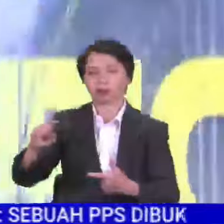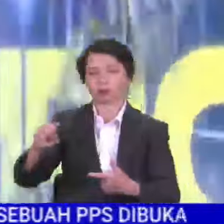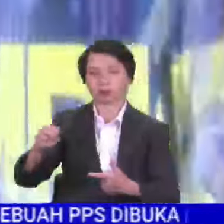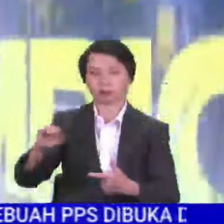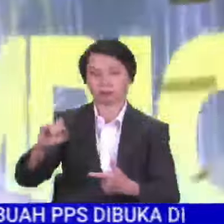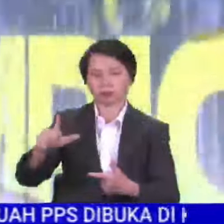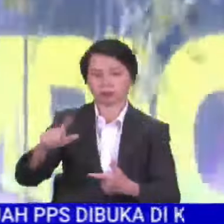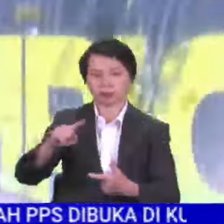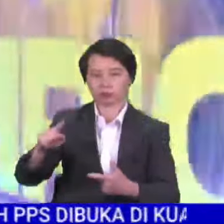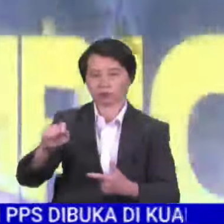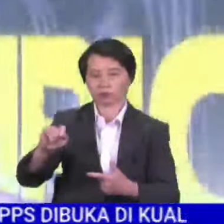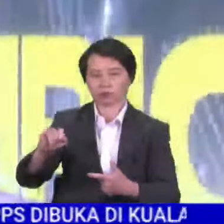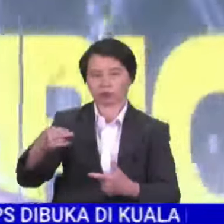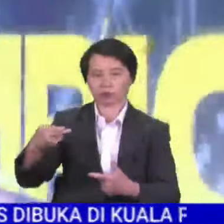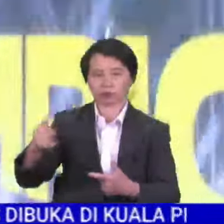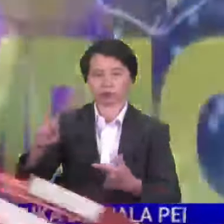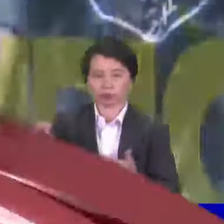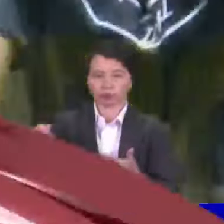Zaihan.